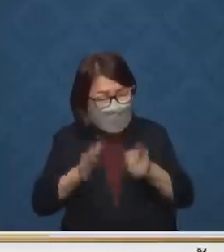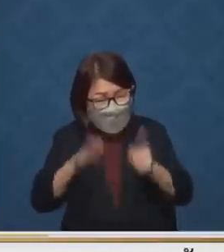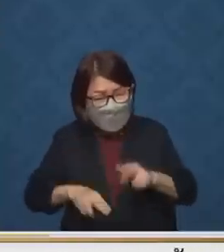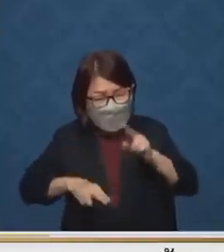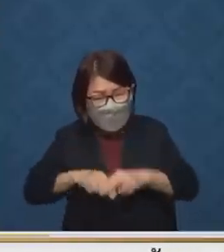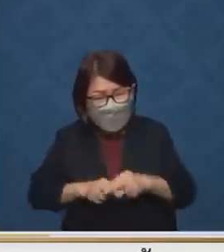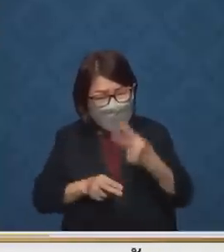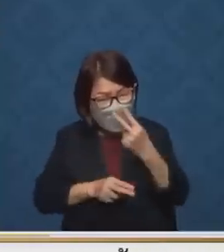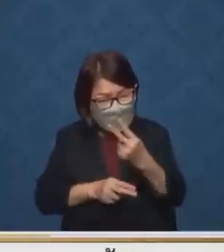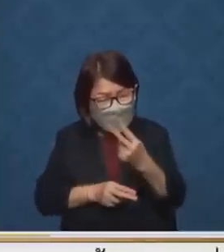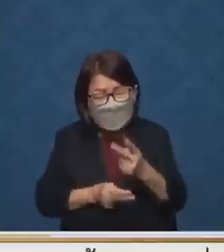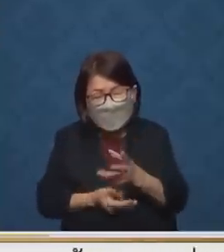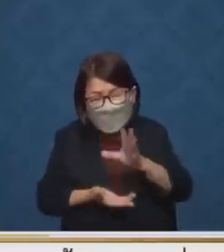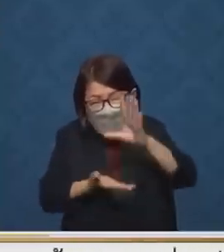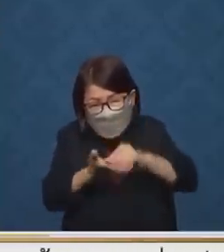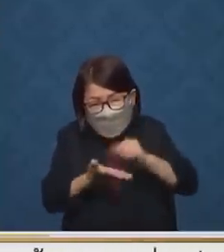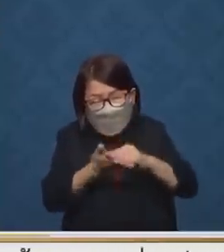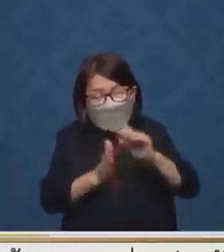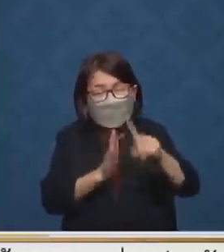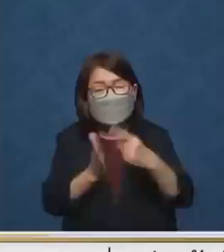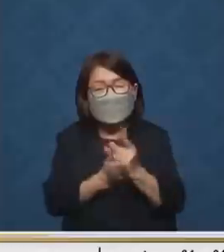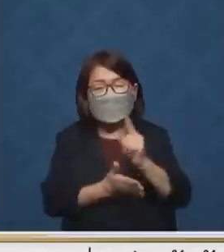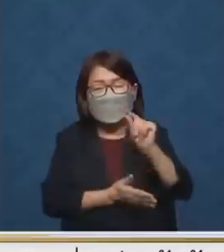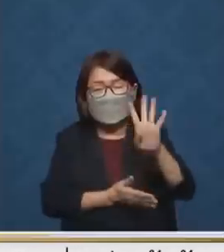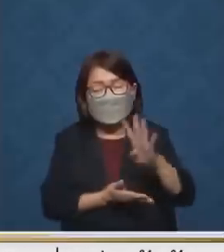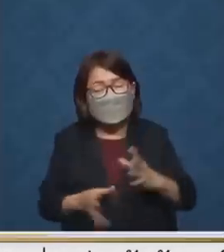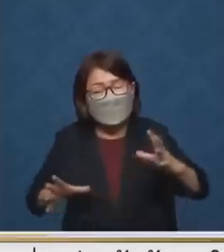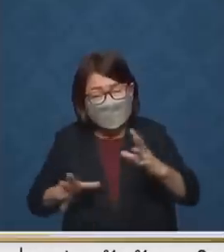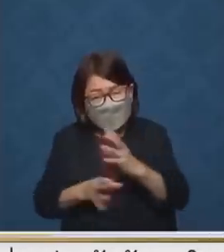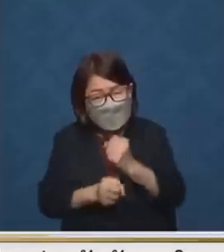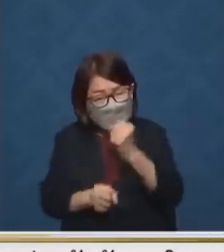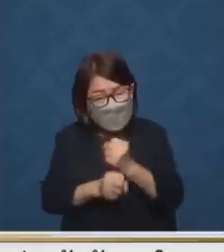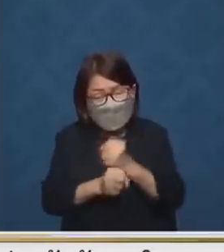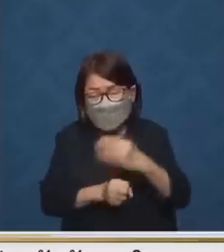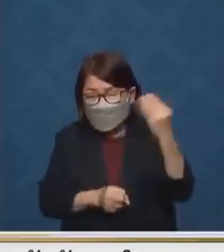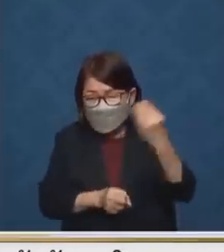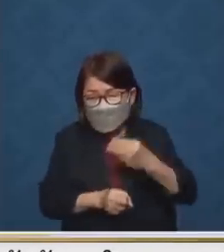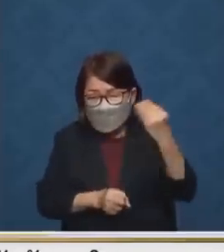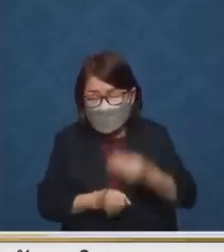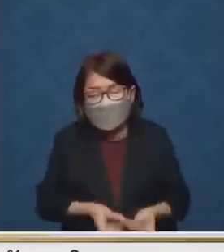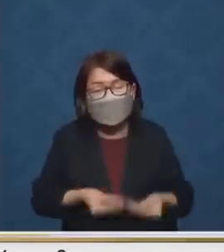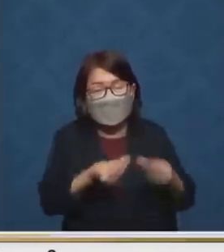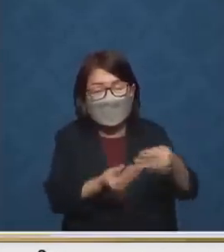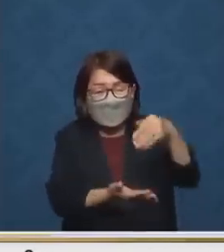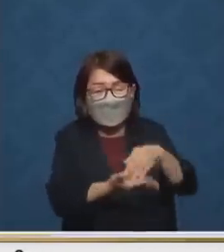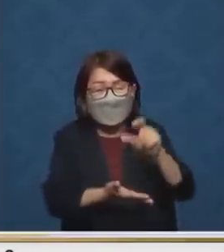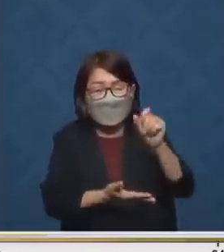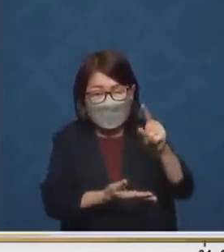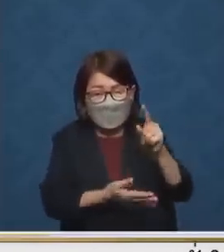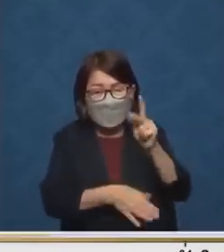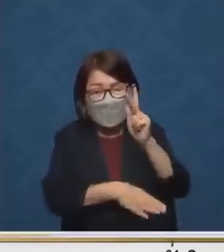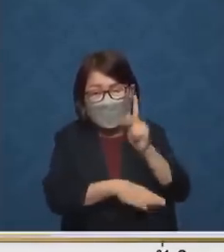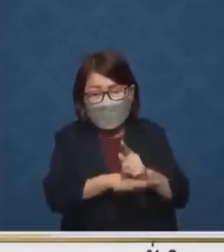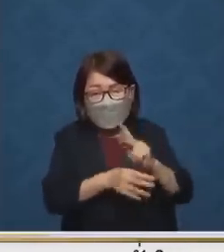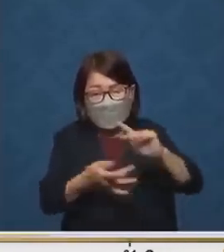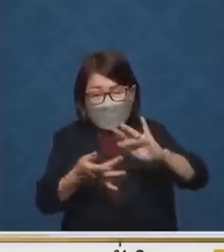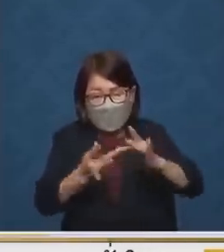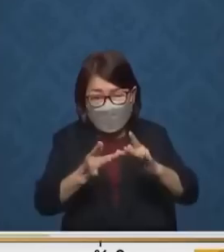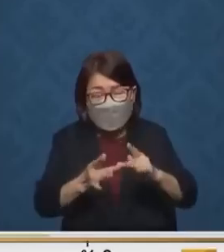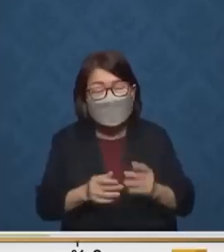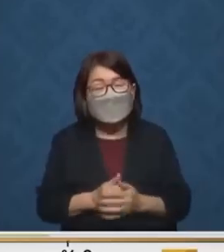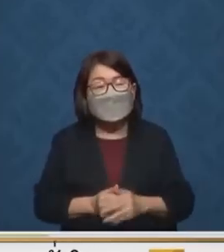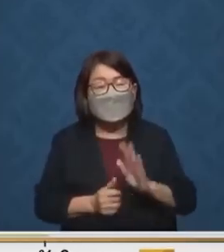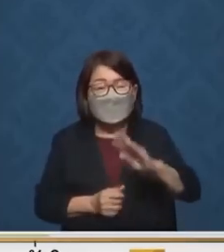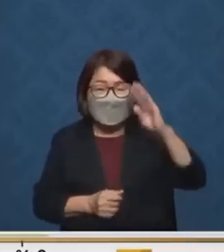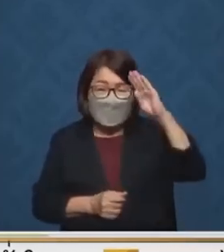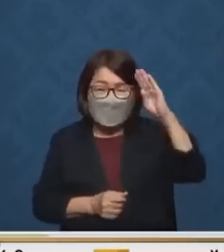24 ชั่โมงและรายงานการปฏิบัิงานประจำวันต่อศูยปิบัการสาระสนเทศบ.ก.ท.บ.